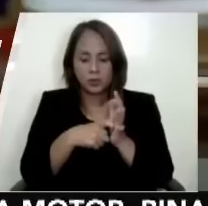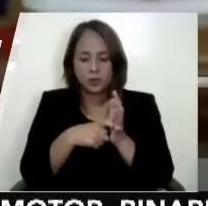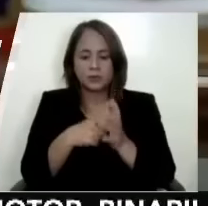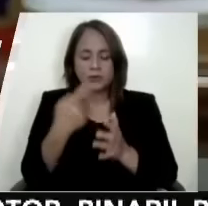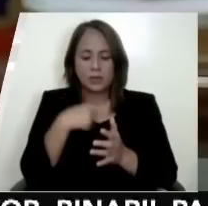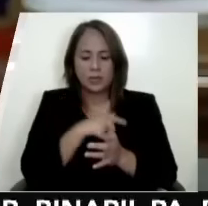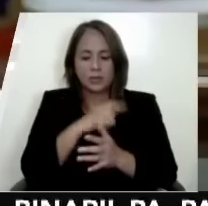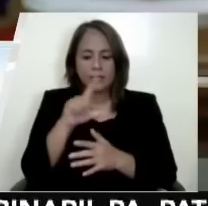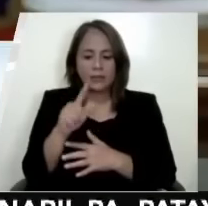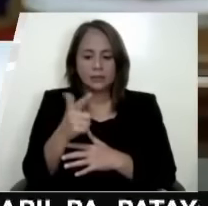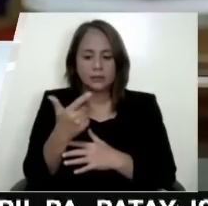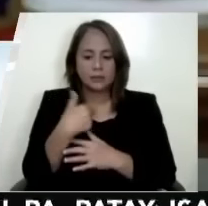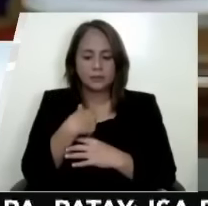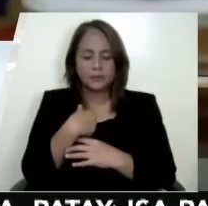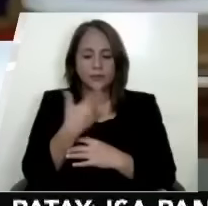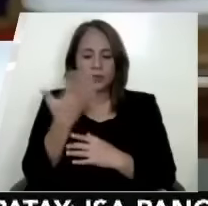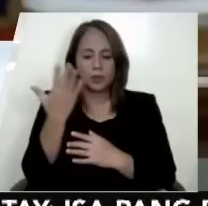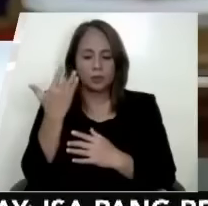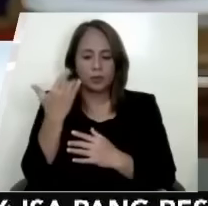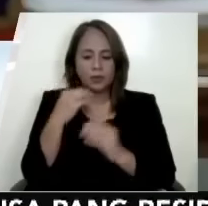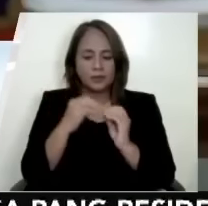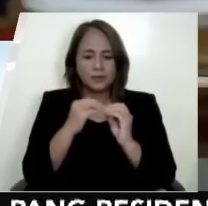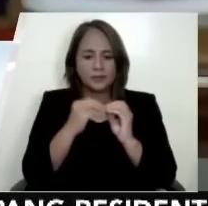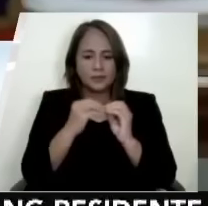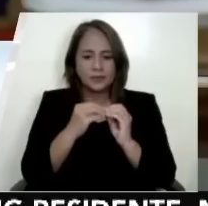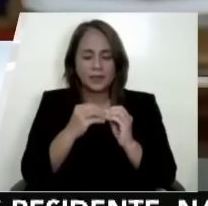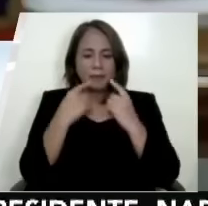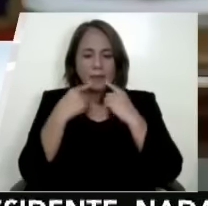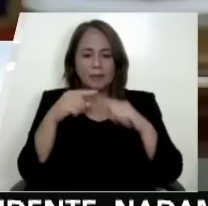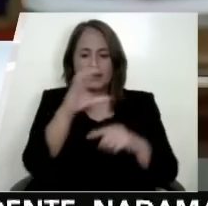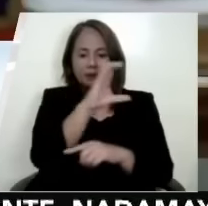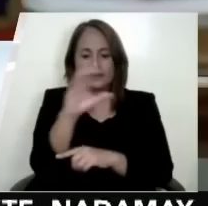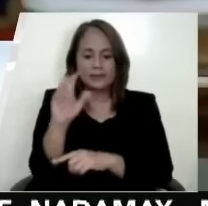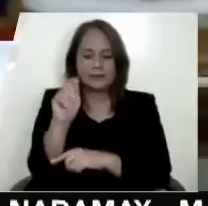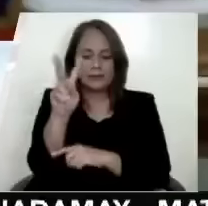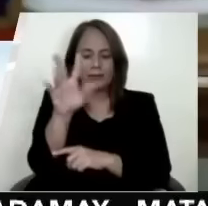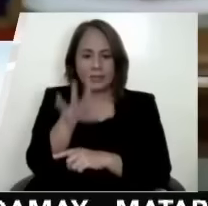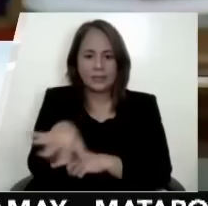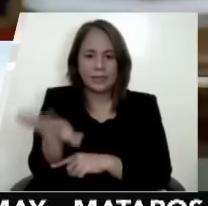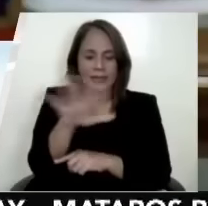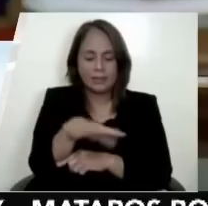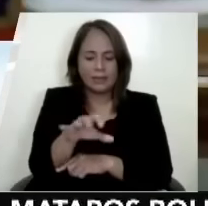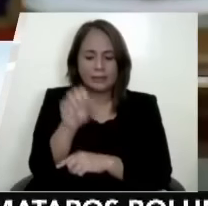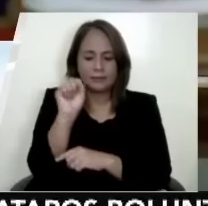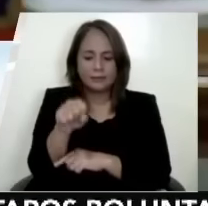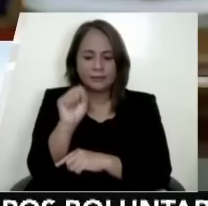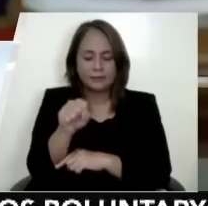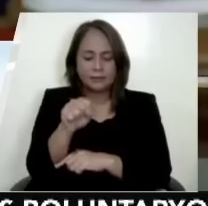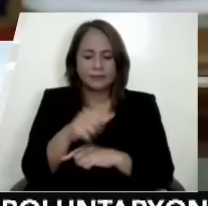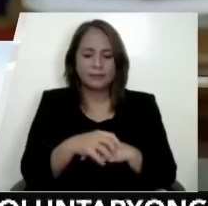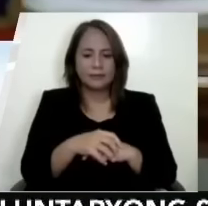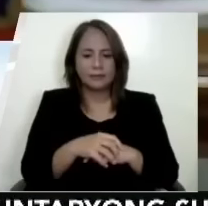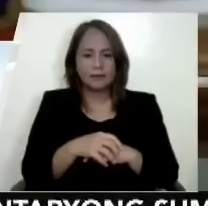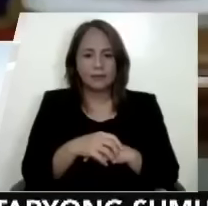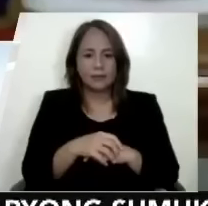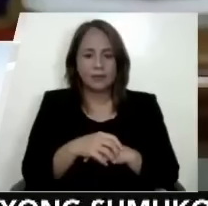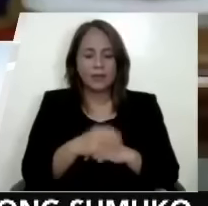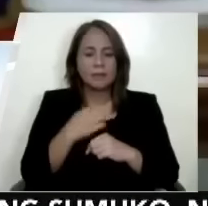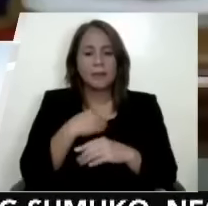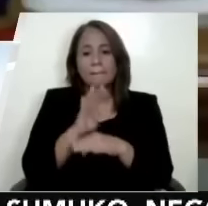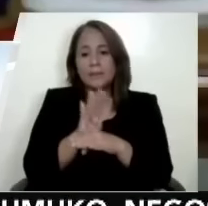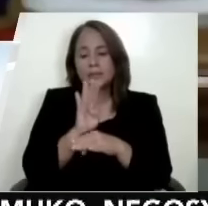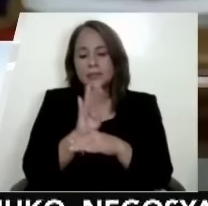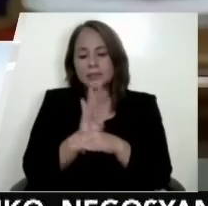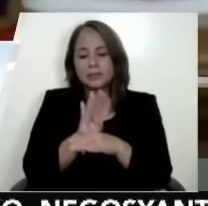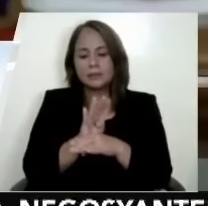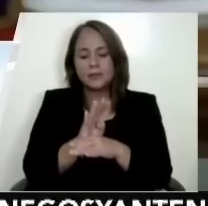units to install more public cctvs in strategic areas and of course Itong mga Uh business Uh establishment